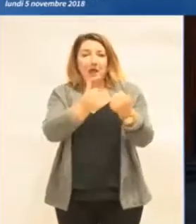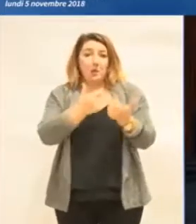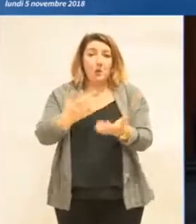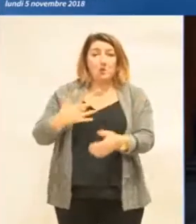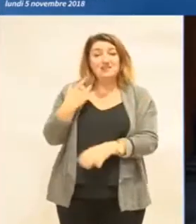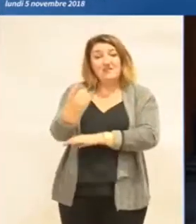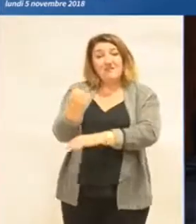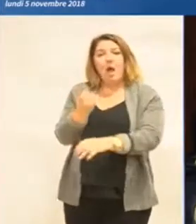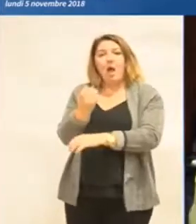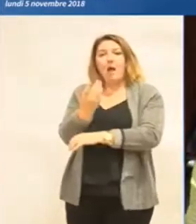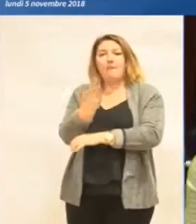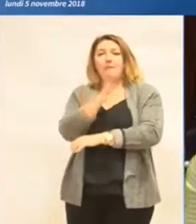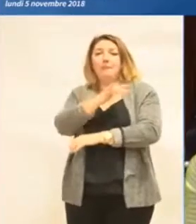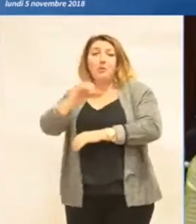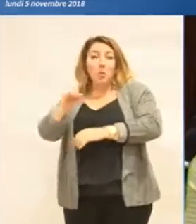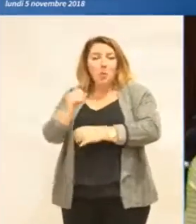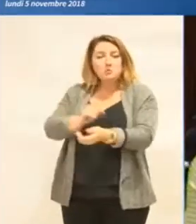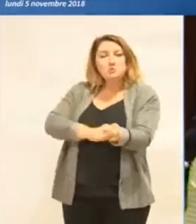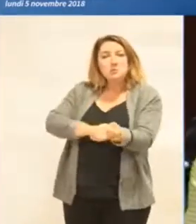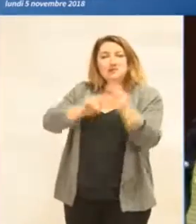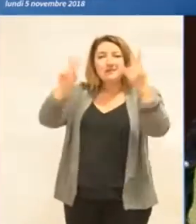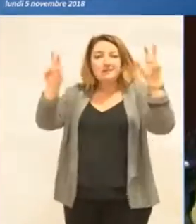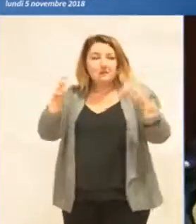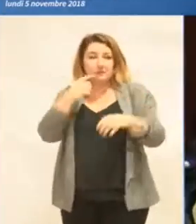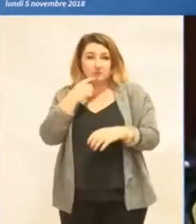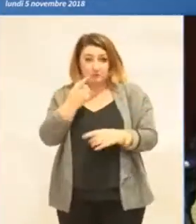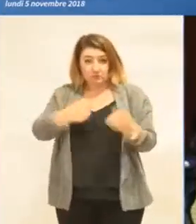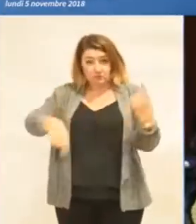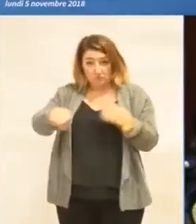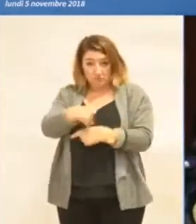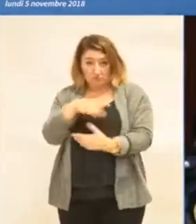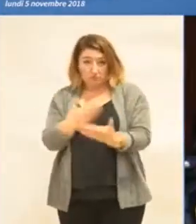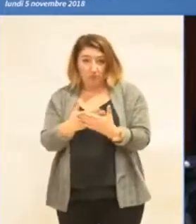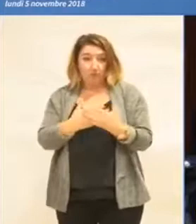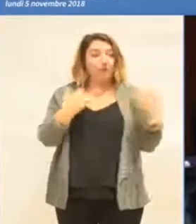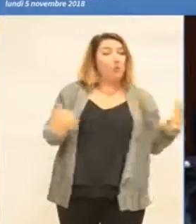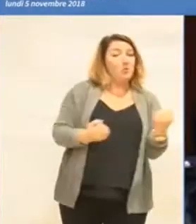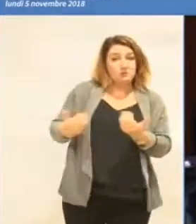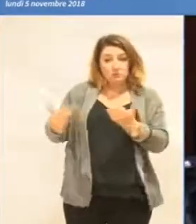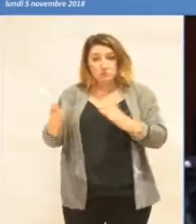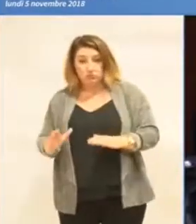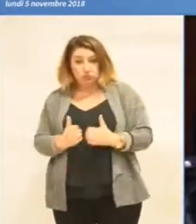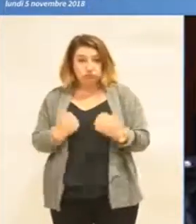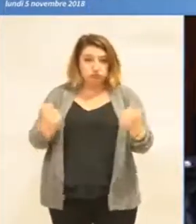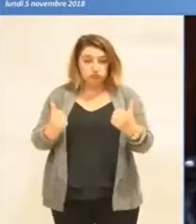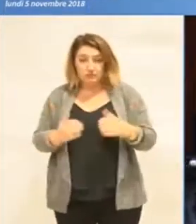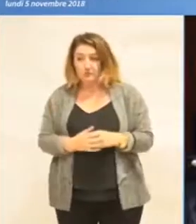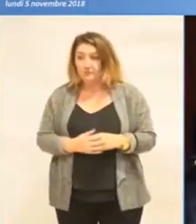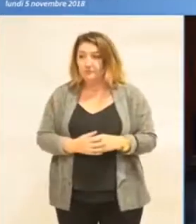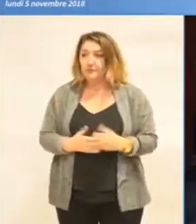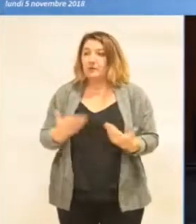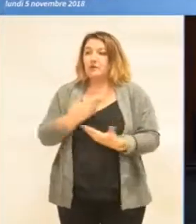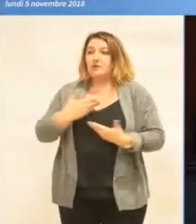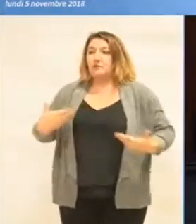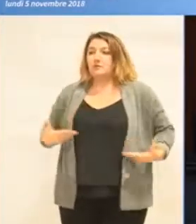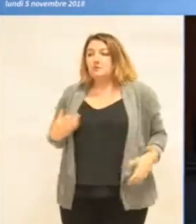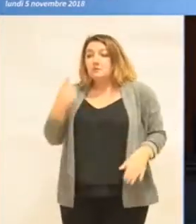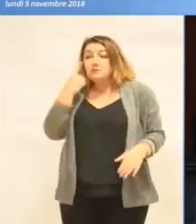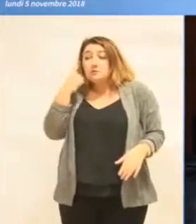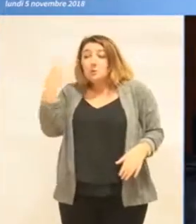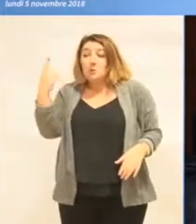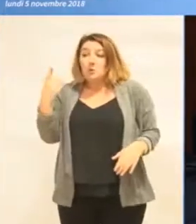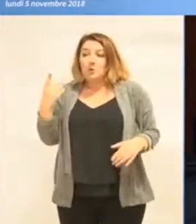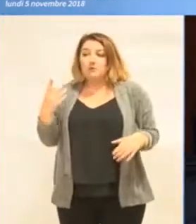permanent entre votre communication et vos décisions. Pour terminer, je crois qu'à un moment, il serait